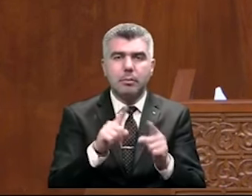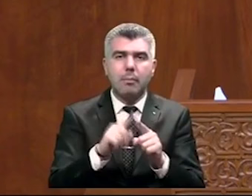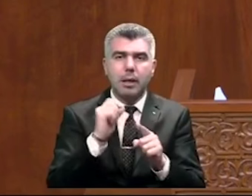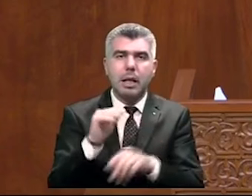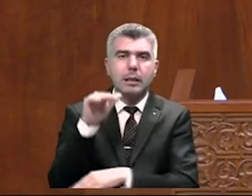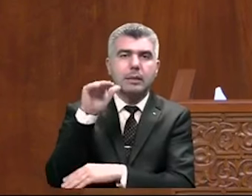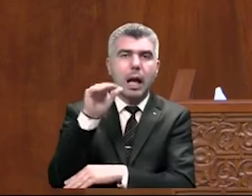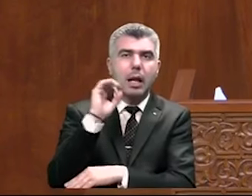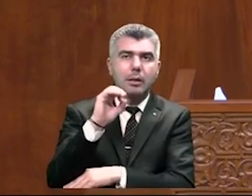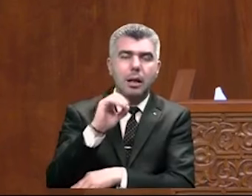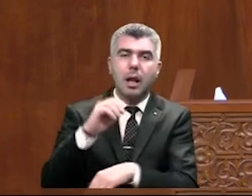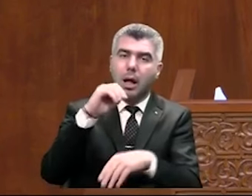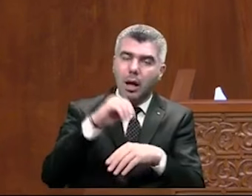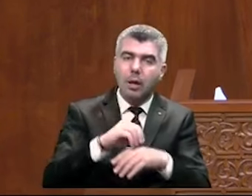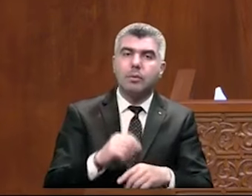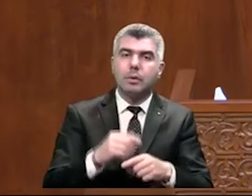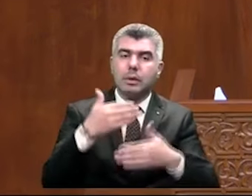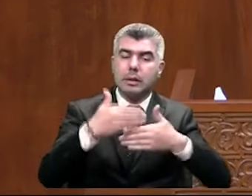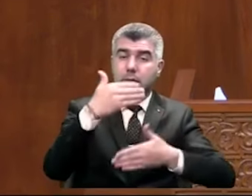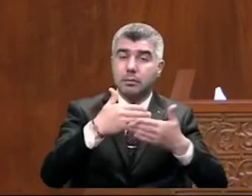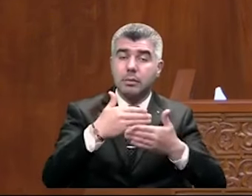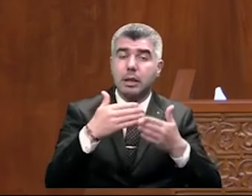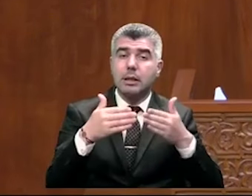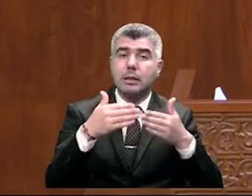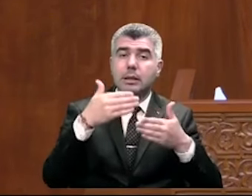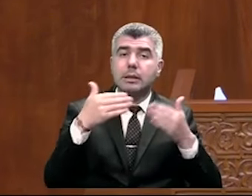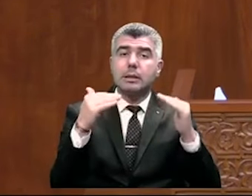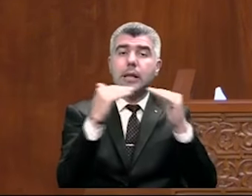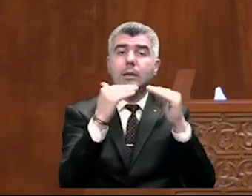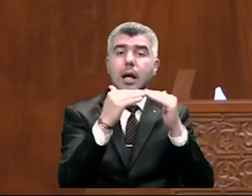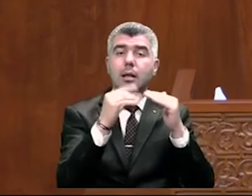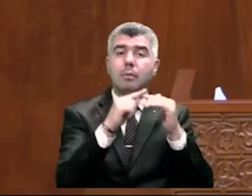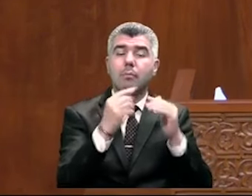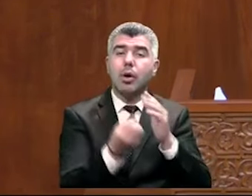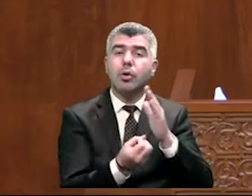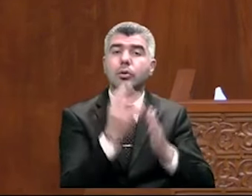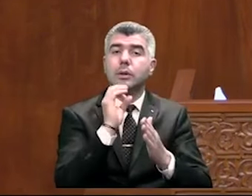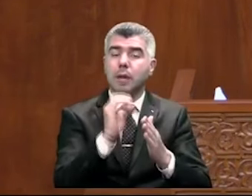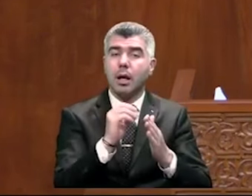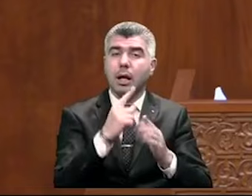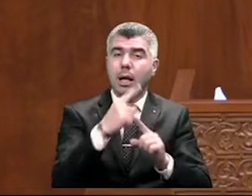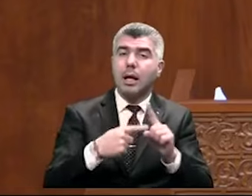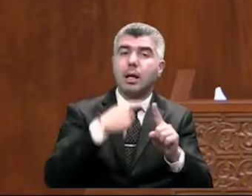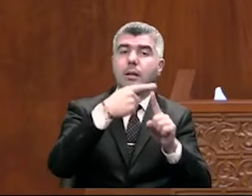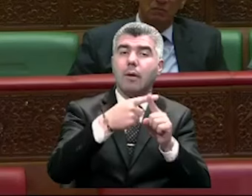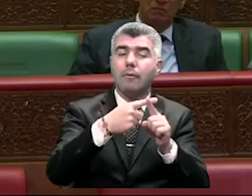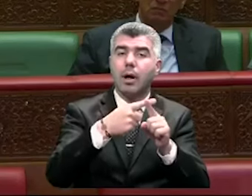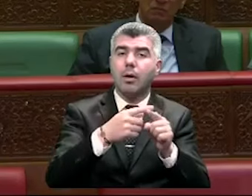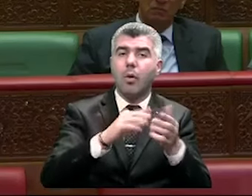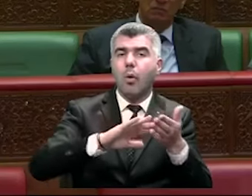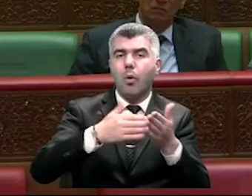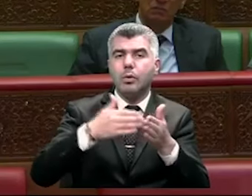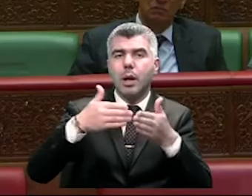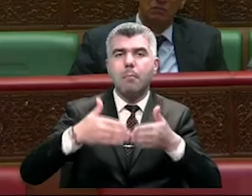اللي غ يطور وعندنا كذلك ميناء طنطان اللي احنا تندرس ميناء جديد ان شاء الله في طنطان اللي غ يضاف كذلك على كل هذ